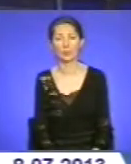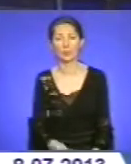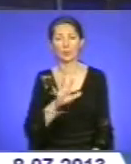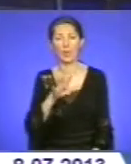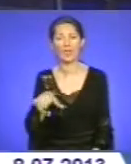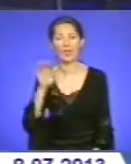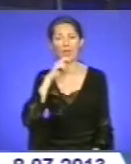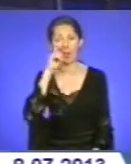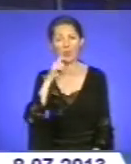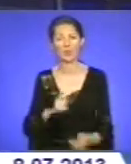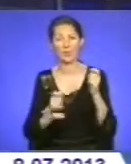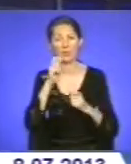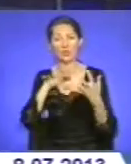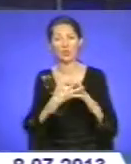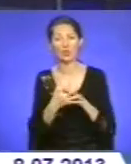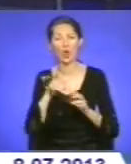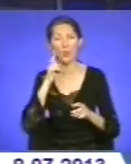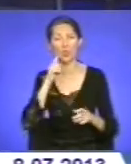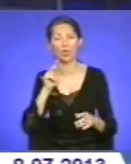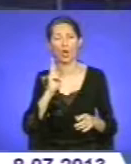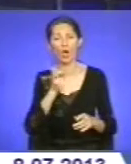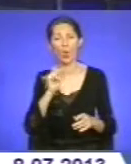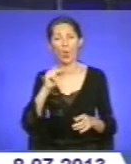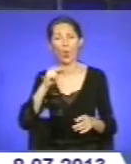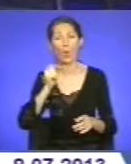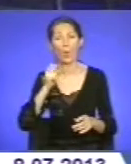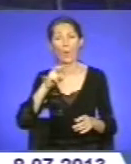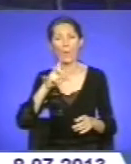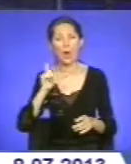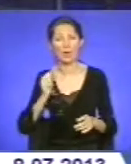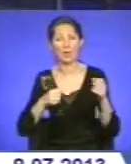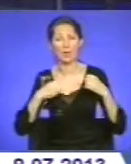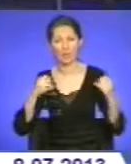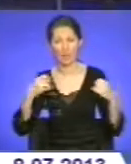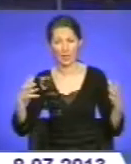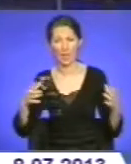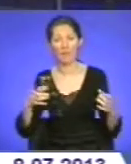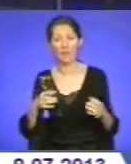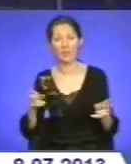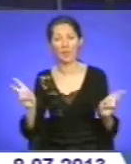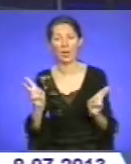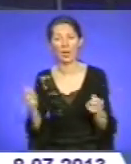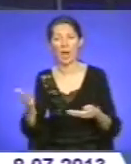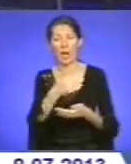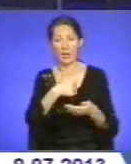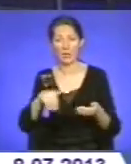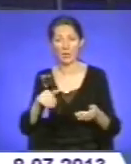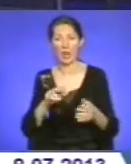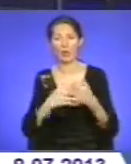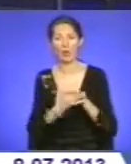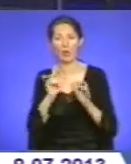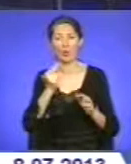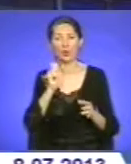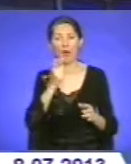П'ятий всеукраїнський фестиваль сільської молоді «Купальська феєрія» зібрав на Тернопільщині у селі Чагарі учасників та гостей з різних куточків України.